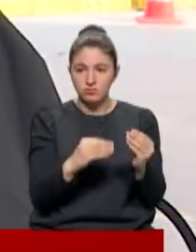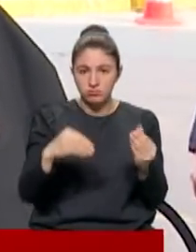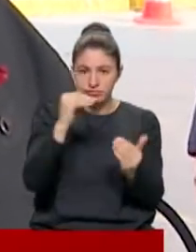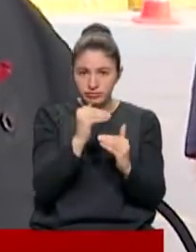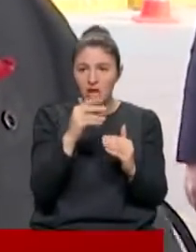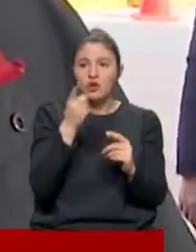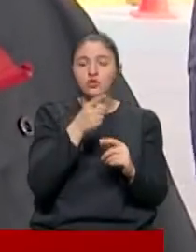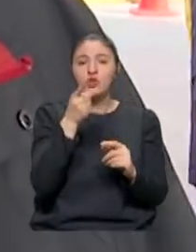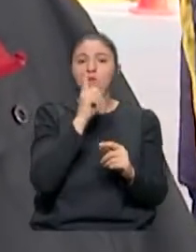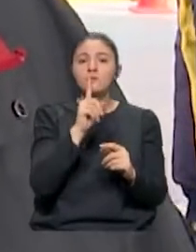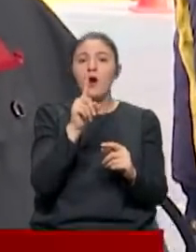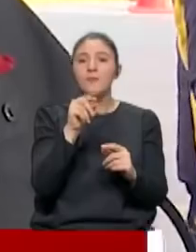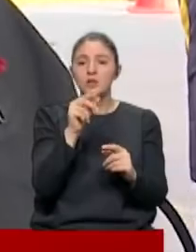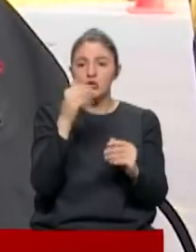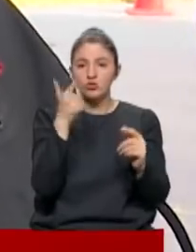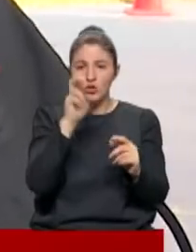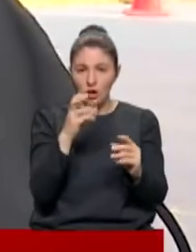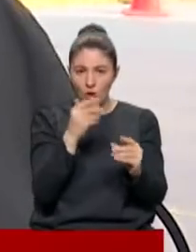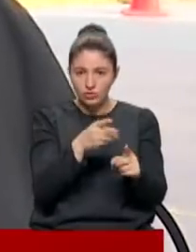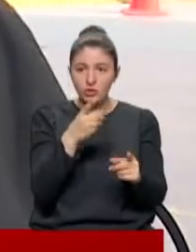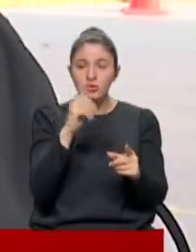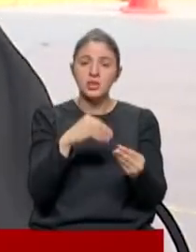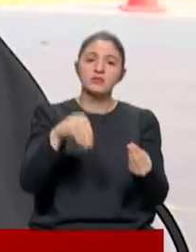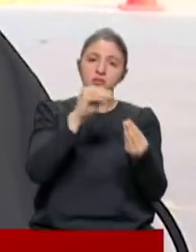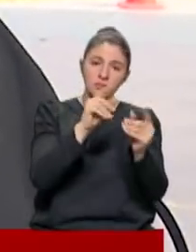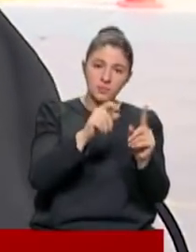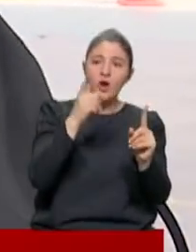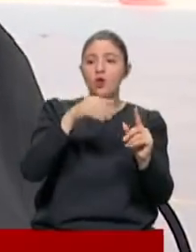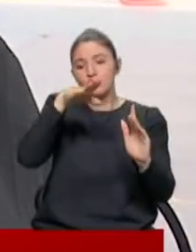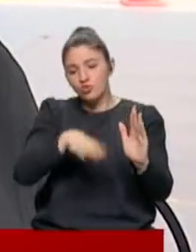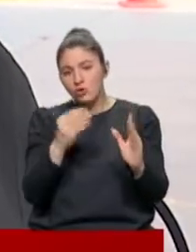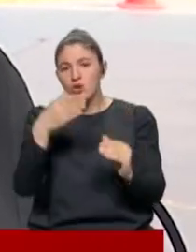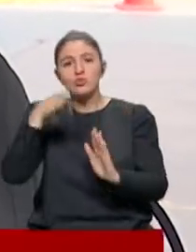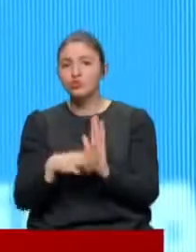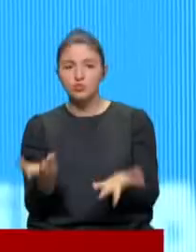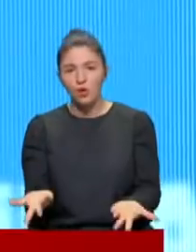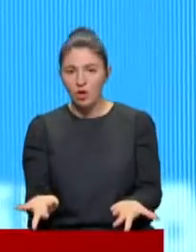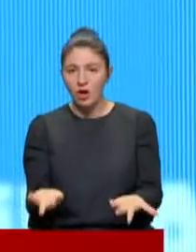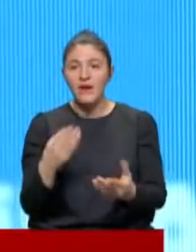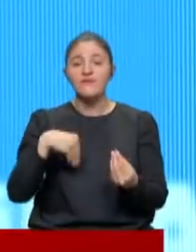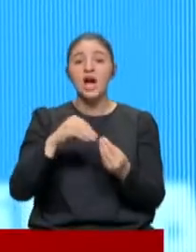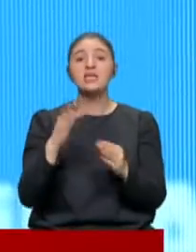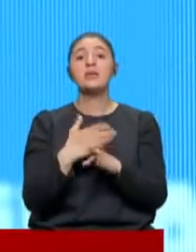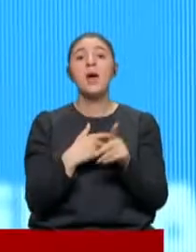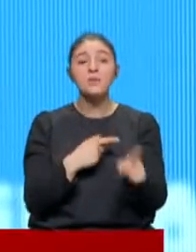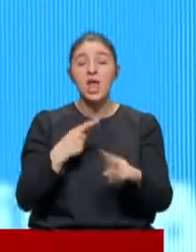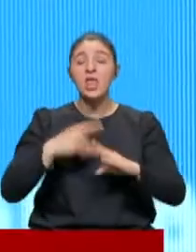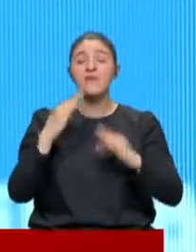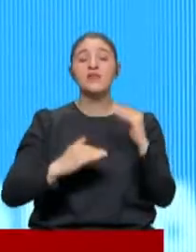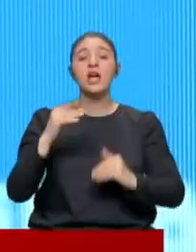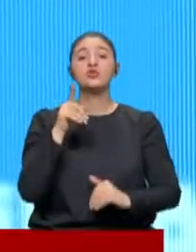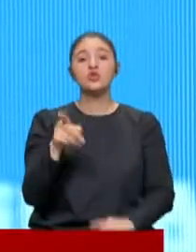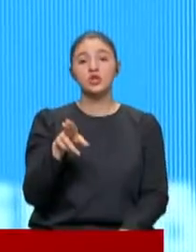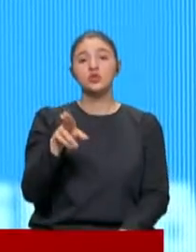dolara geldi. 117 dolardan zam yapılıyor, 111 dolara geldiği zaman niye düşmüyor? Faiz sebep,